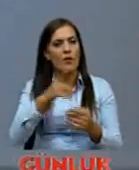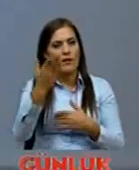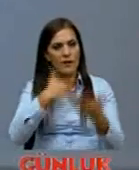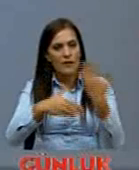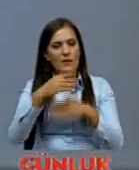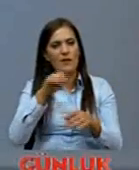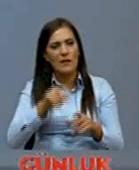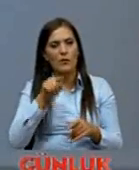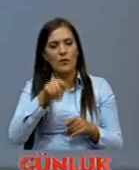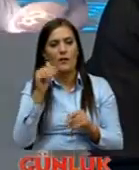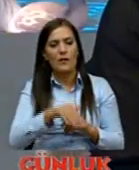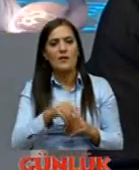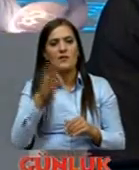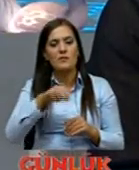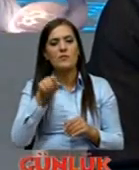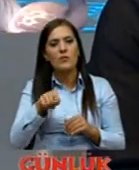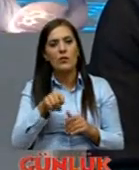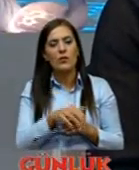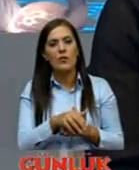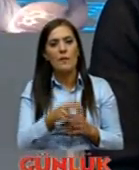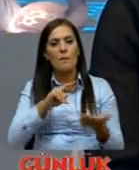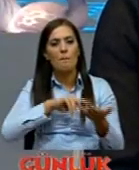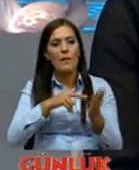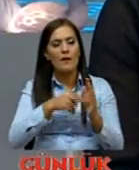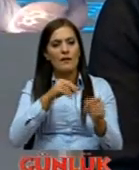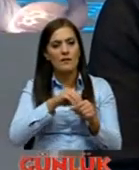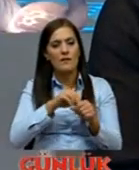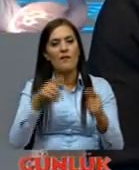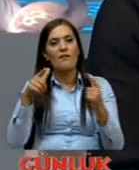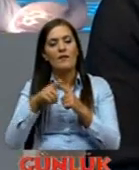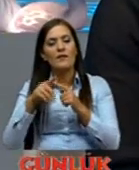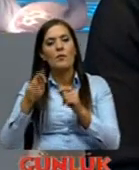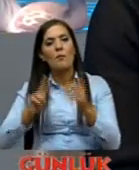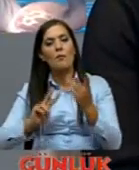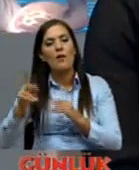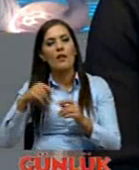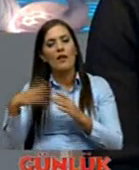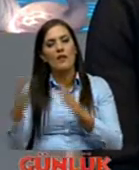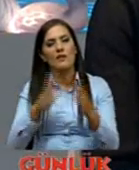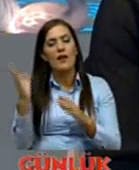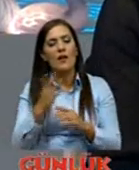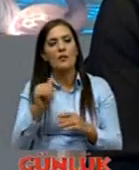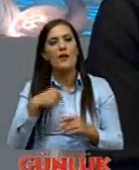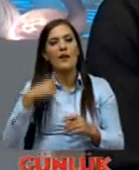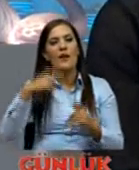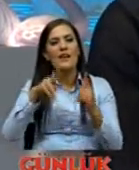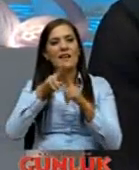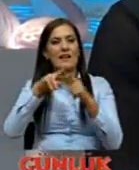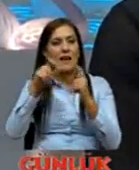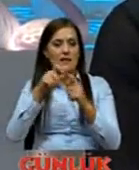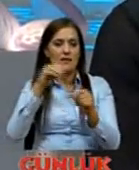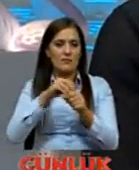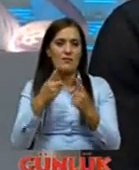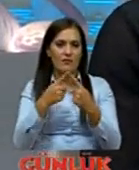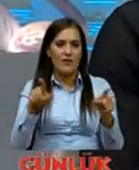mısınız? Tabii tam ki. Da oraya gelmiştik. Evet. Şimdi şöyle ki mankenlerle fitness bikini modelleri arasındaki en önemli fark kas kütlesi diyebiliriz.